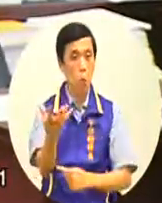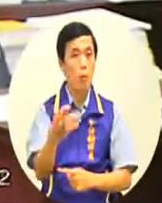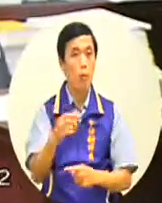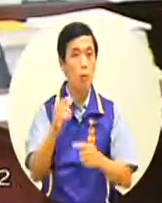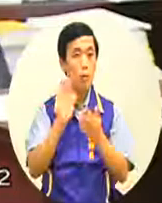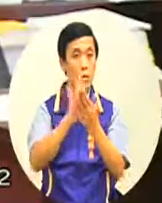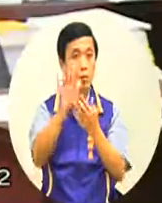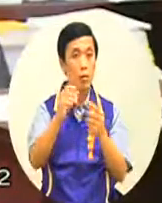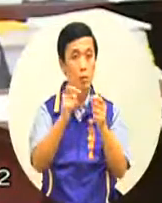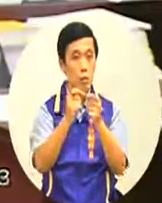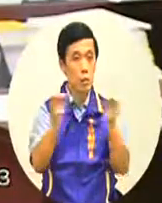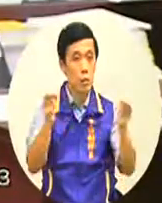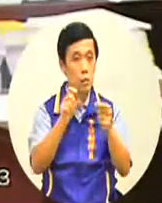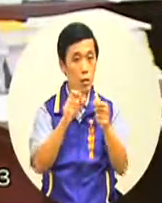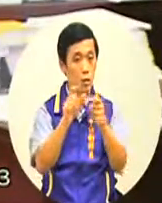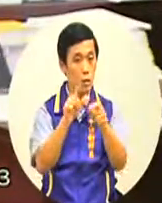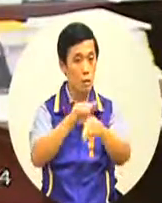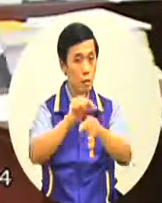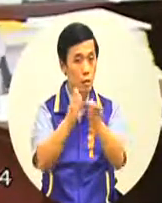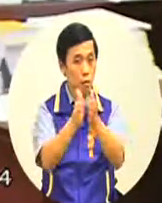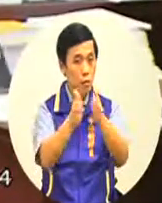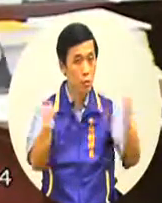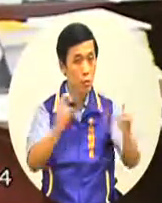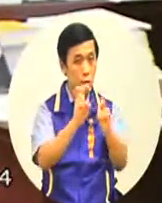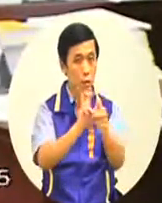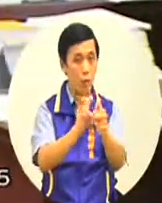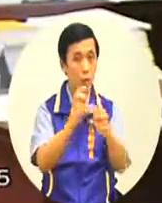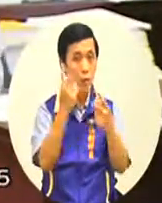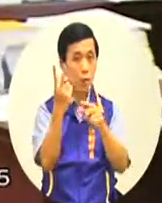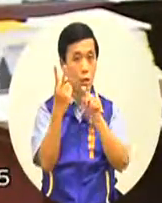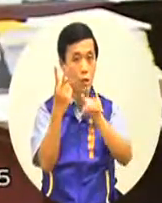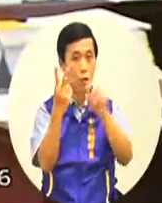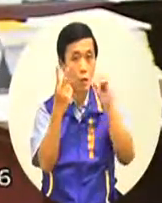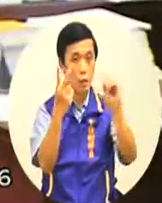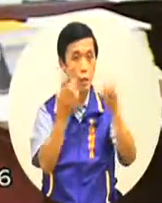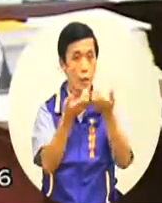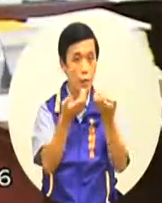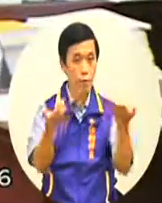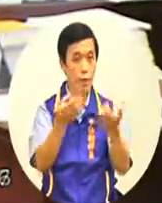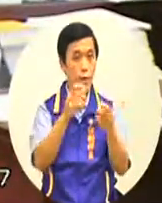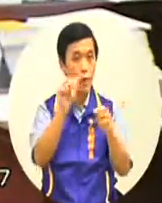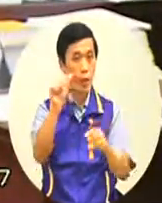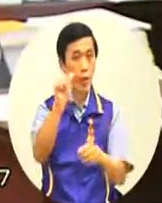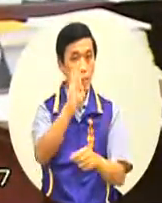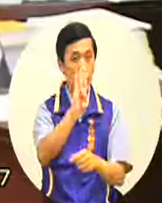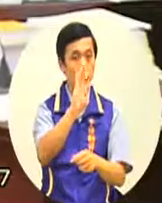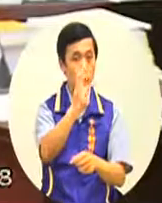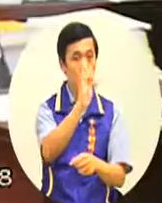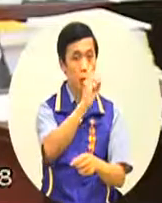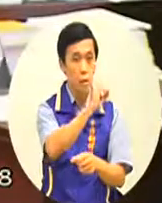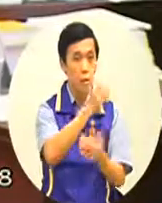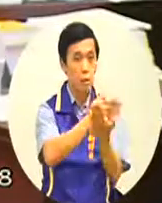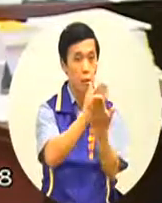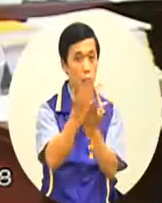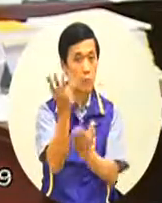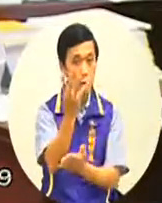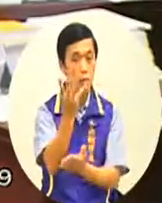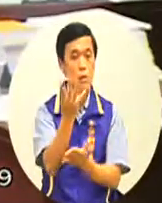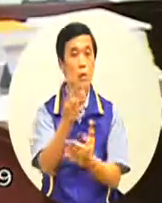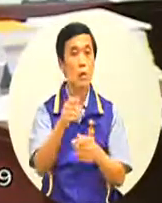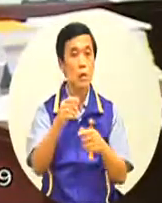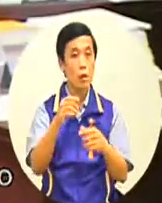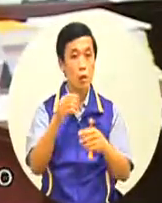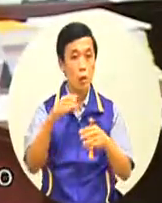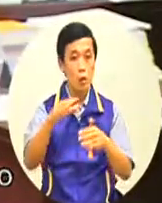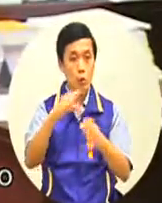照 2.0 其实它适用的范围 更多了，又分 ABC 等等的这一些范畴，其实局长都很专业，同仁都很